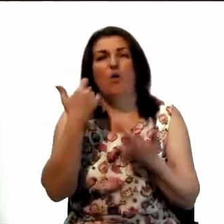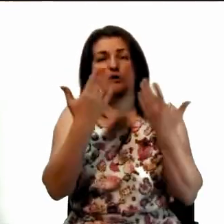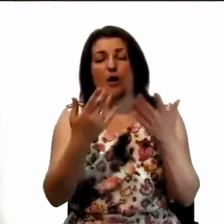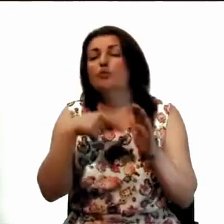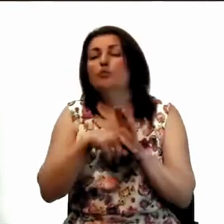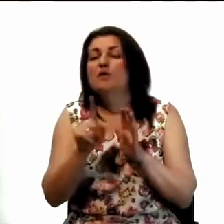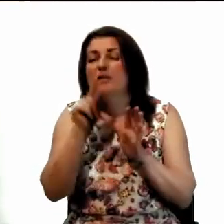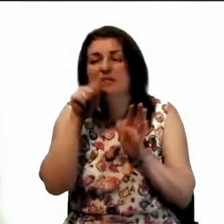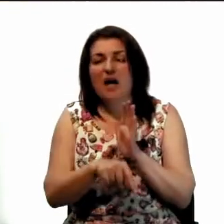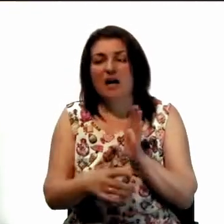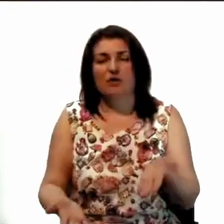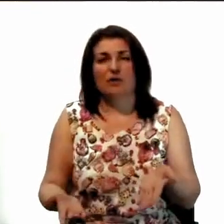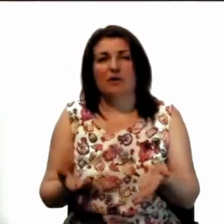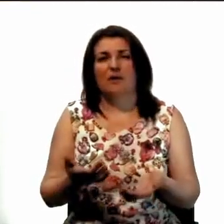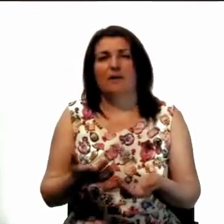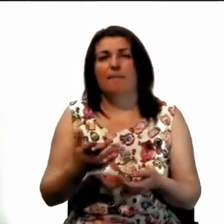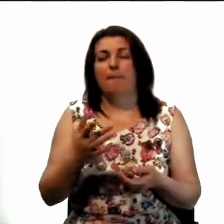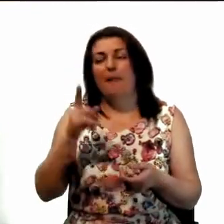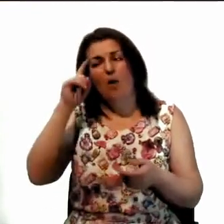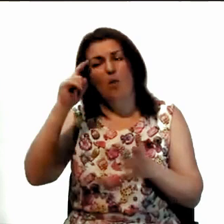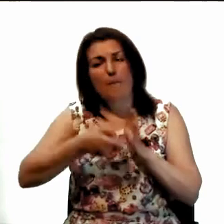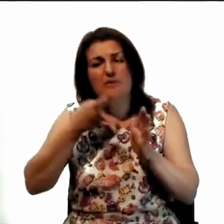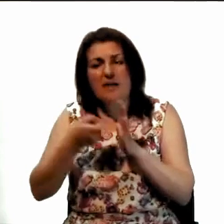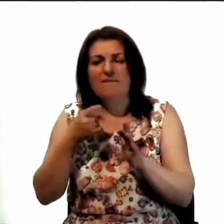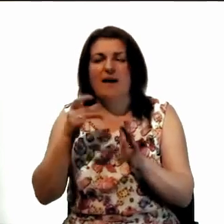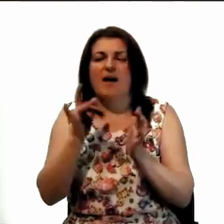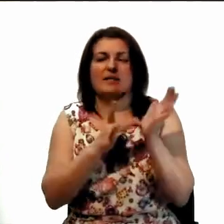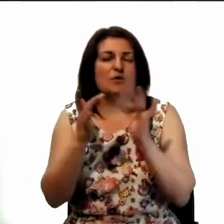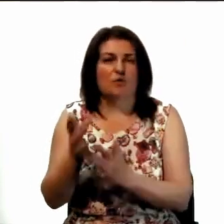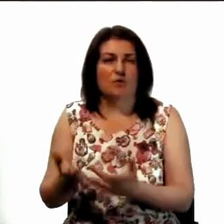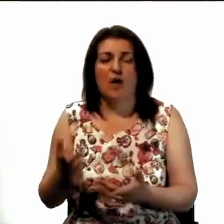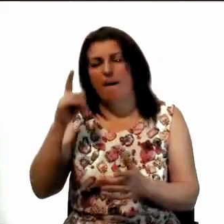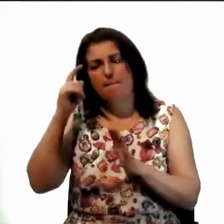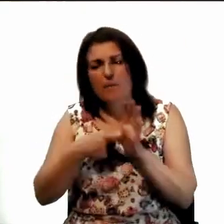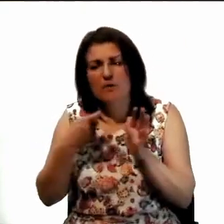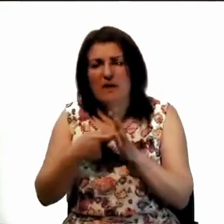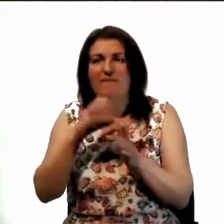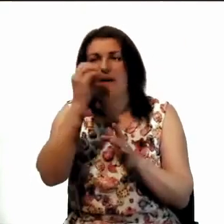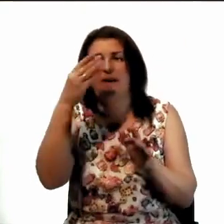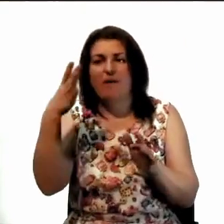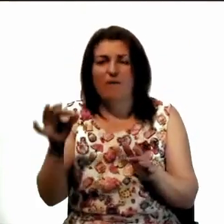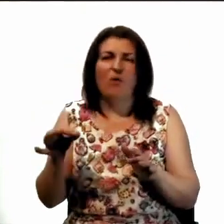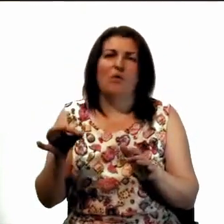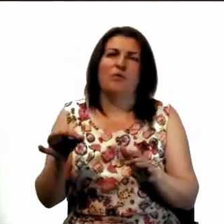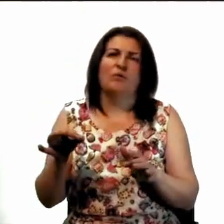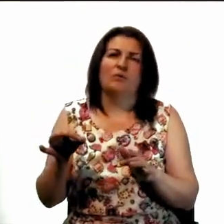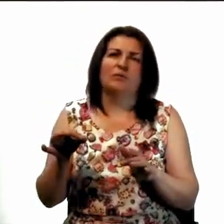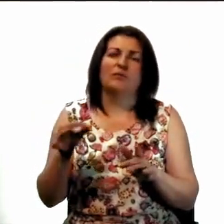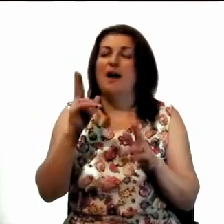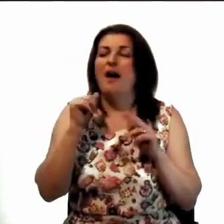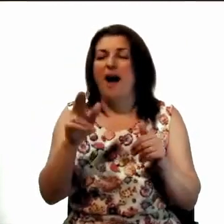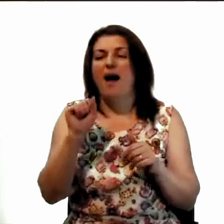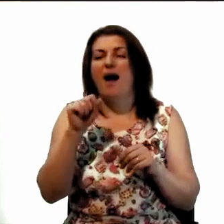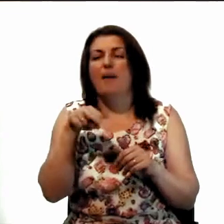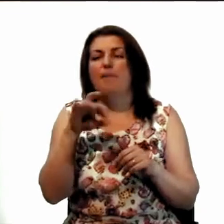То есть, что это такое? Познавать Христа, познавать Его. Как апостол